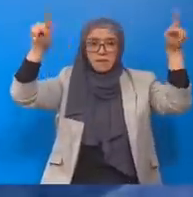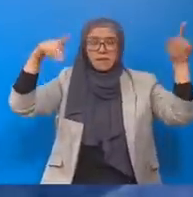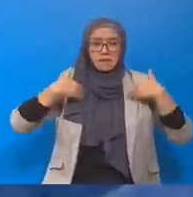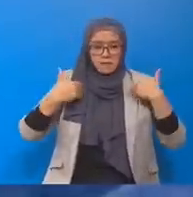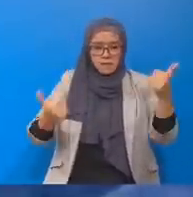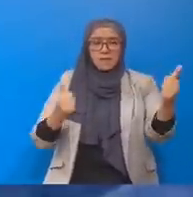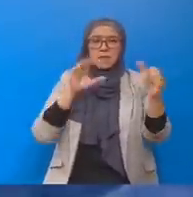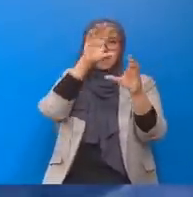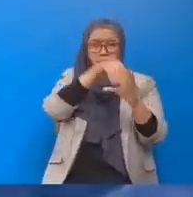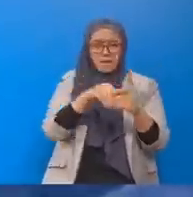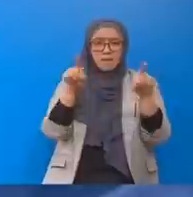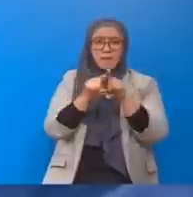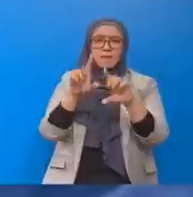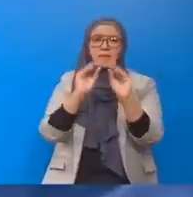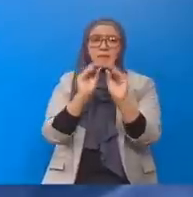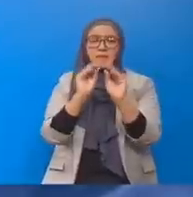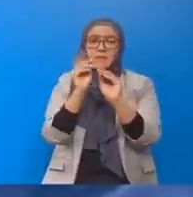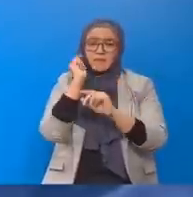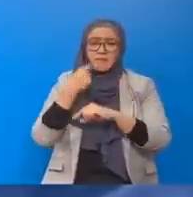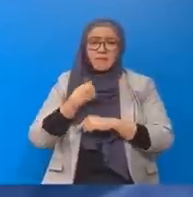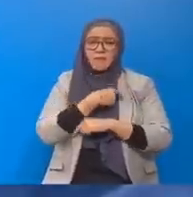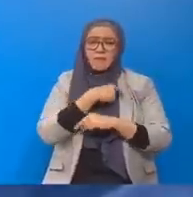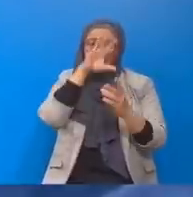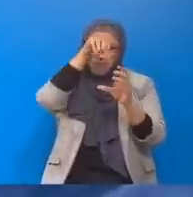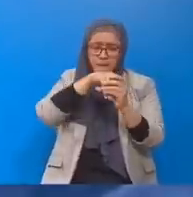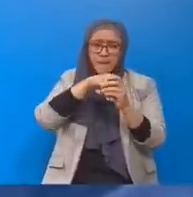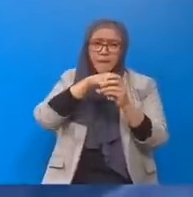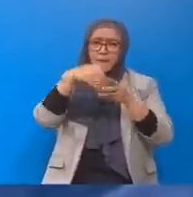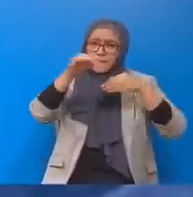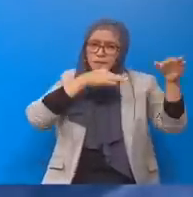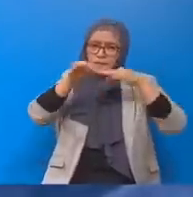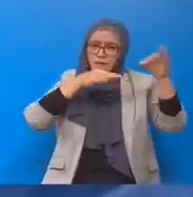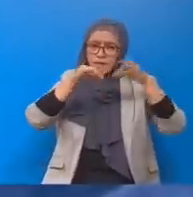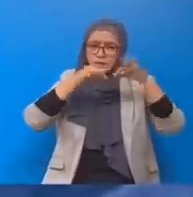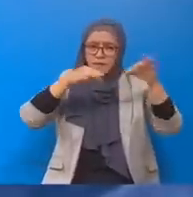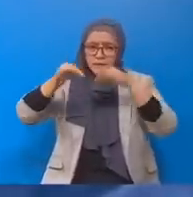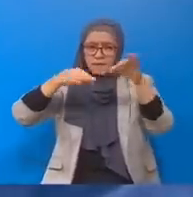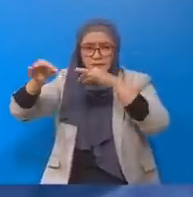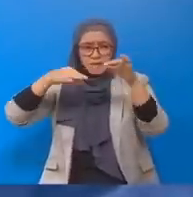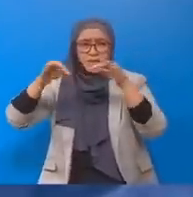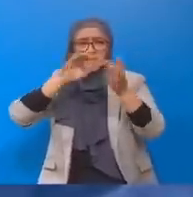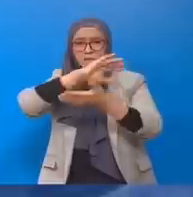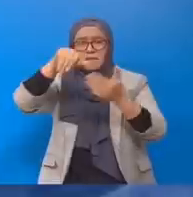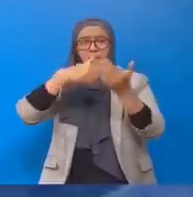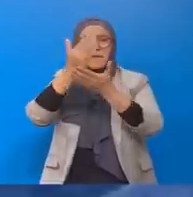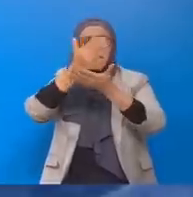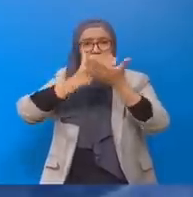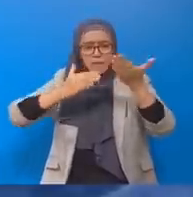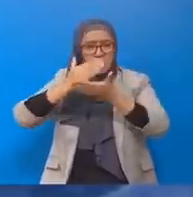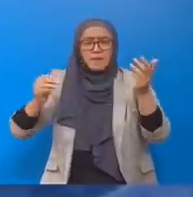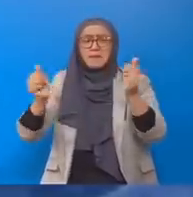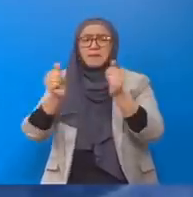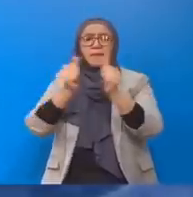bicara tadi jadi mengambil segala pandangan yang diberikan oleh mana-mana PH without prejudice Hai